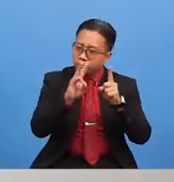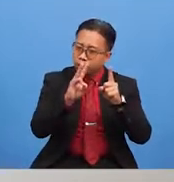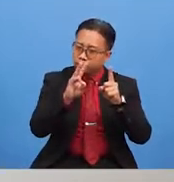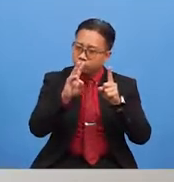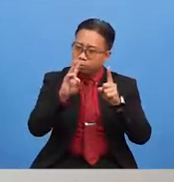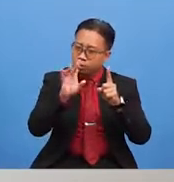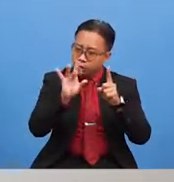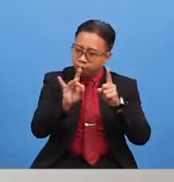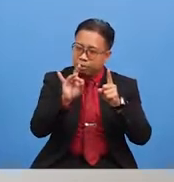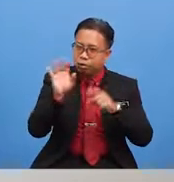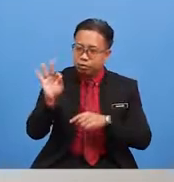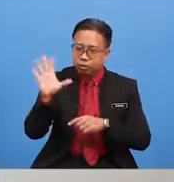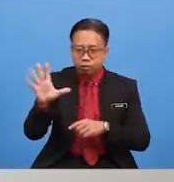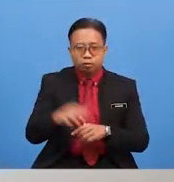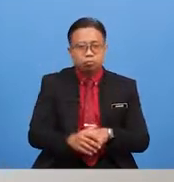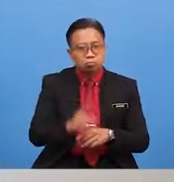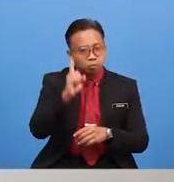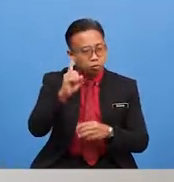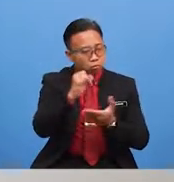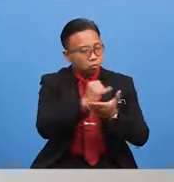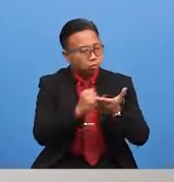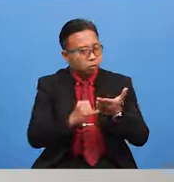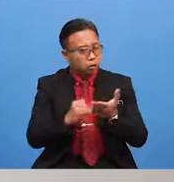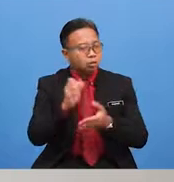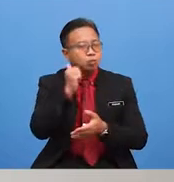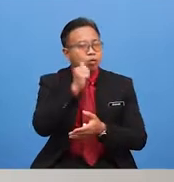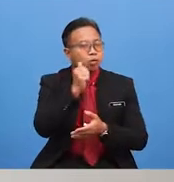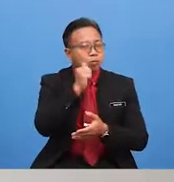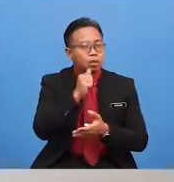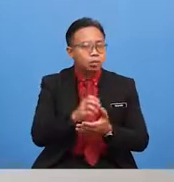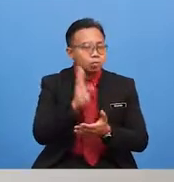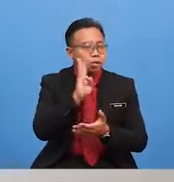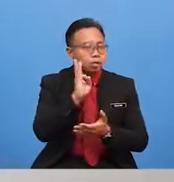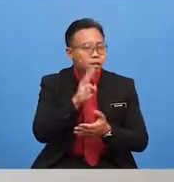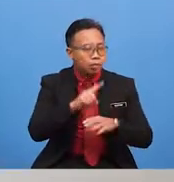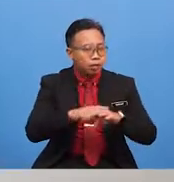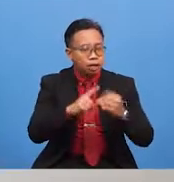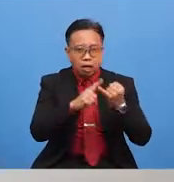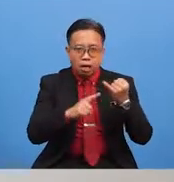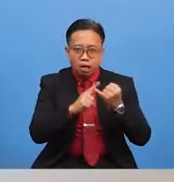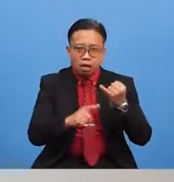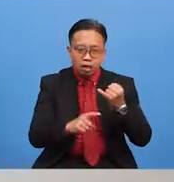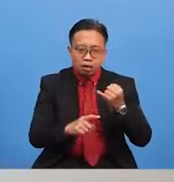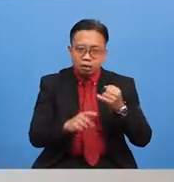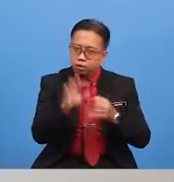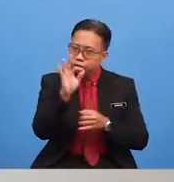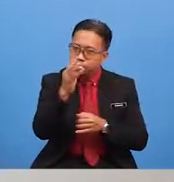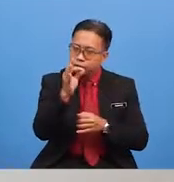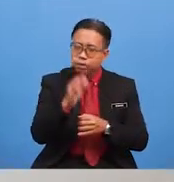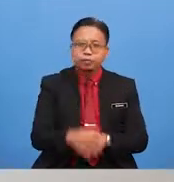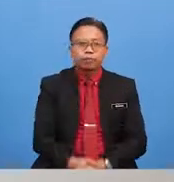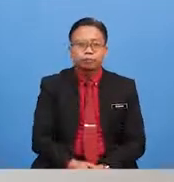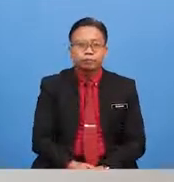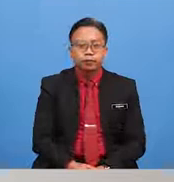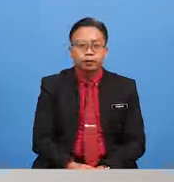1895. Beliau merupakan salah seorang pelukis wanita yang terkenal pada akhir abad ke-19.